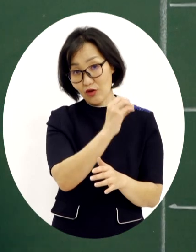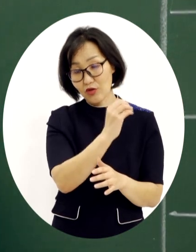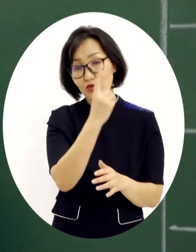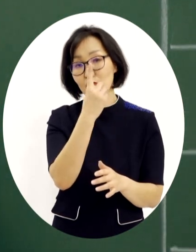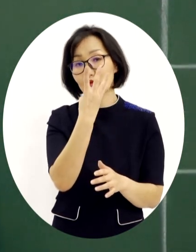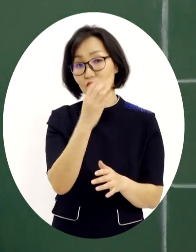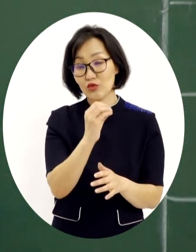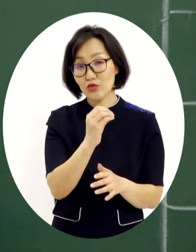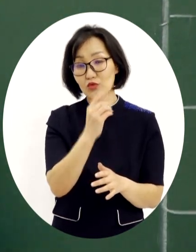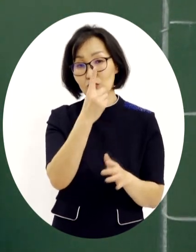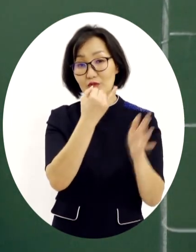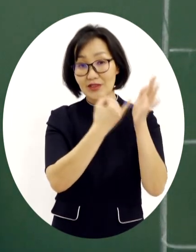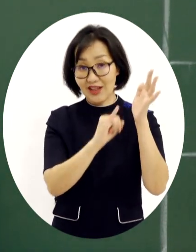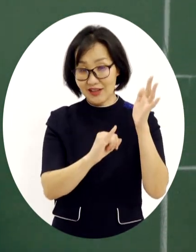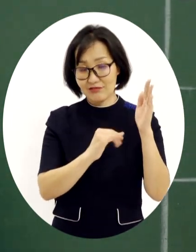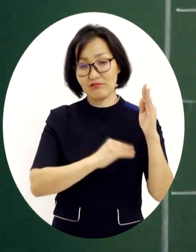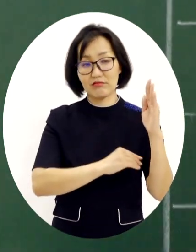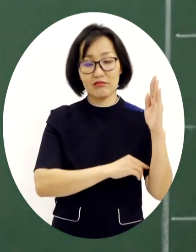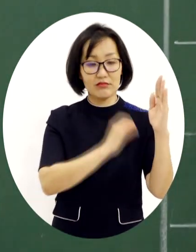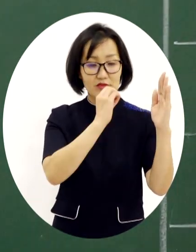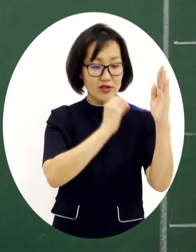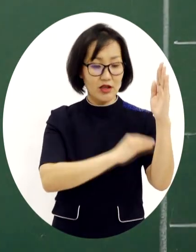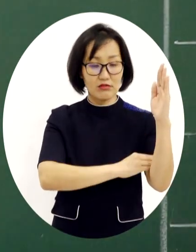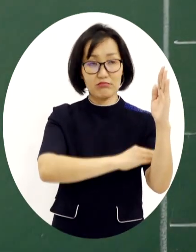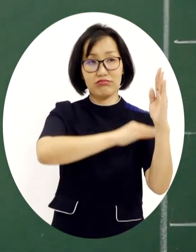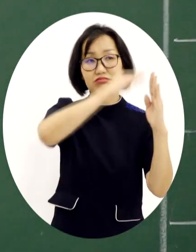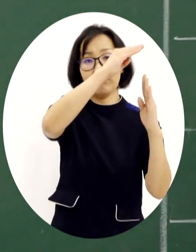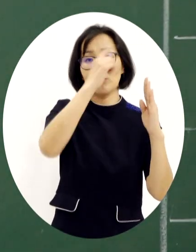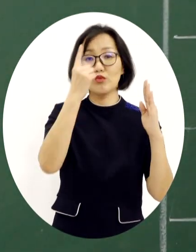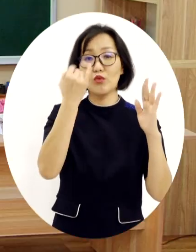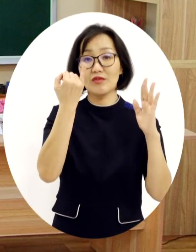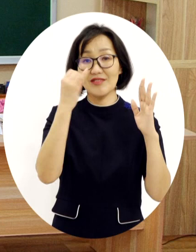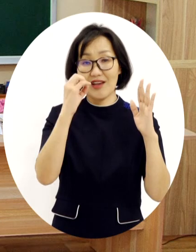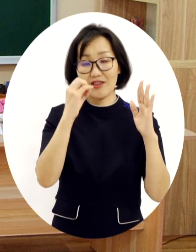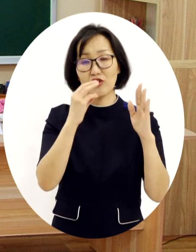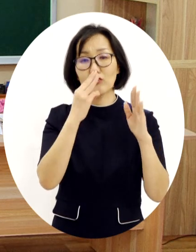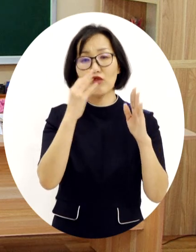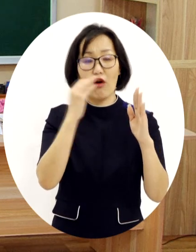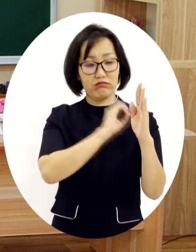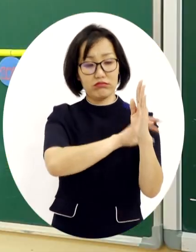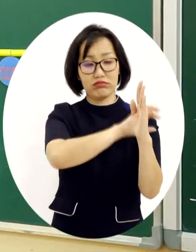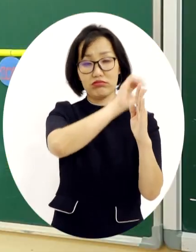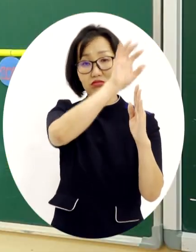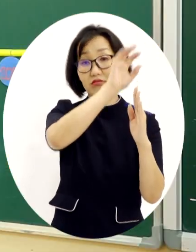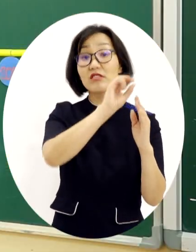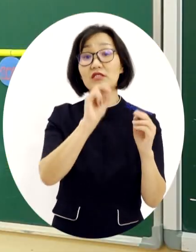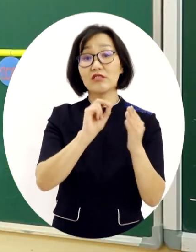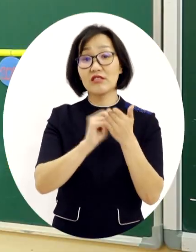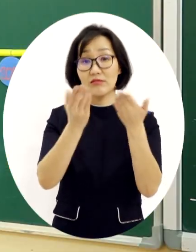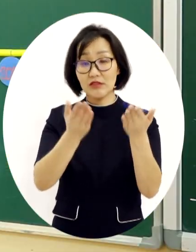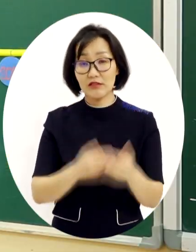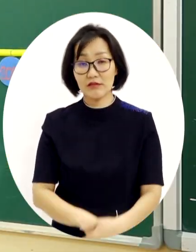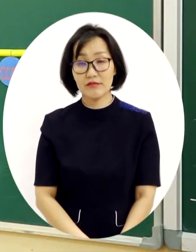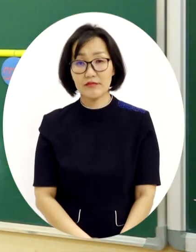80 120 140 160. За бүгдээрээ хуваараа тавиад тоонуудаа бичичээ.